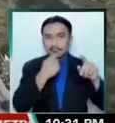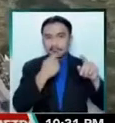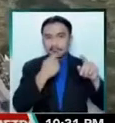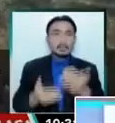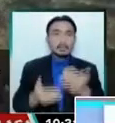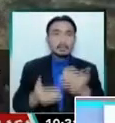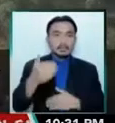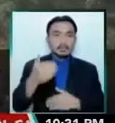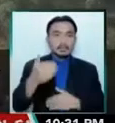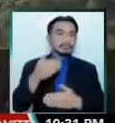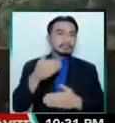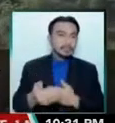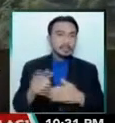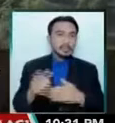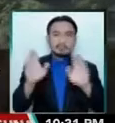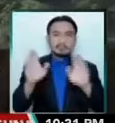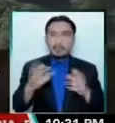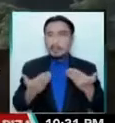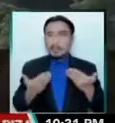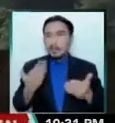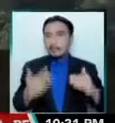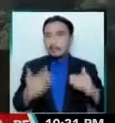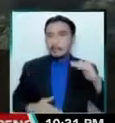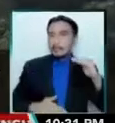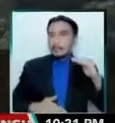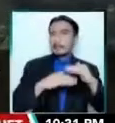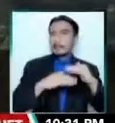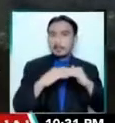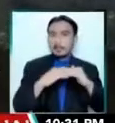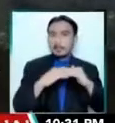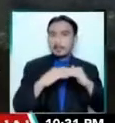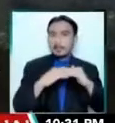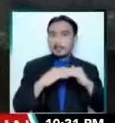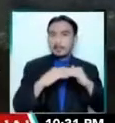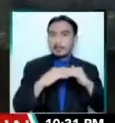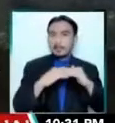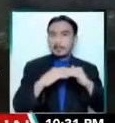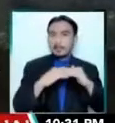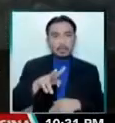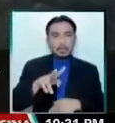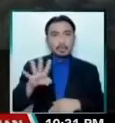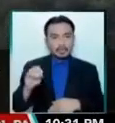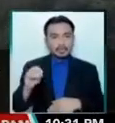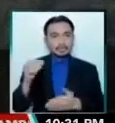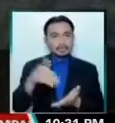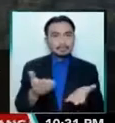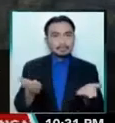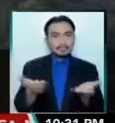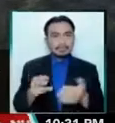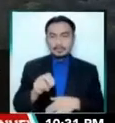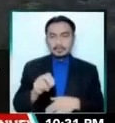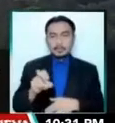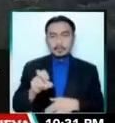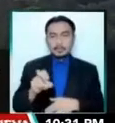linggo raw mag-peak o maabot ang pinakamataas na 40,000 COVID-19 cases sa Metro Manila ayon sa